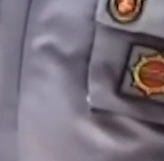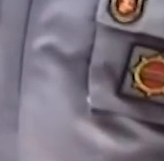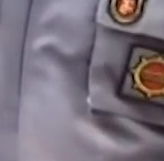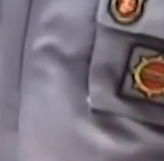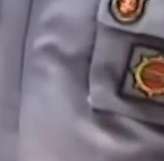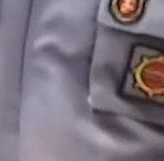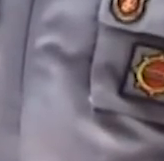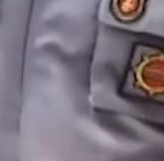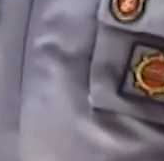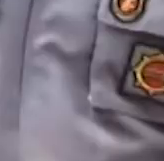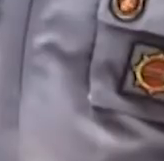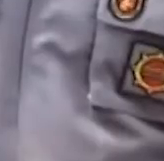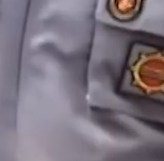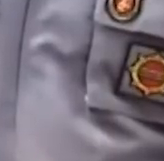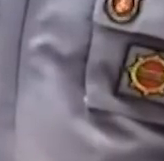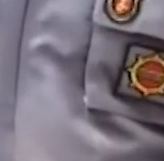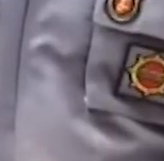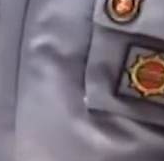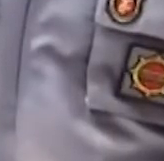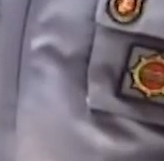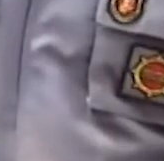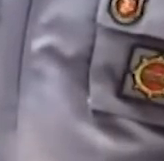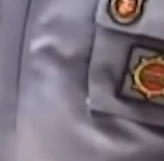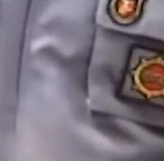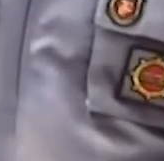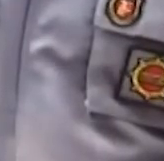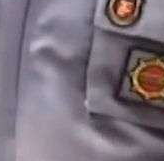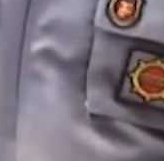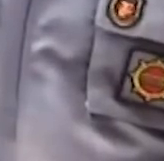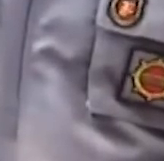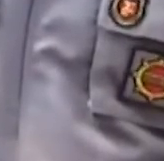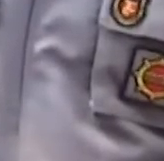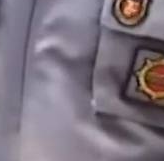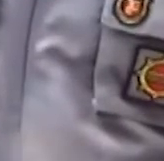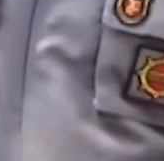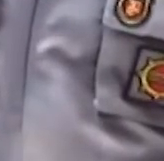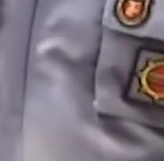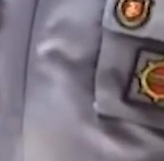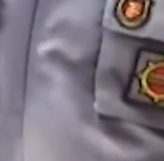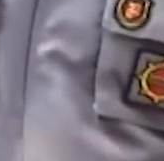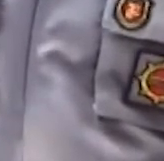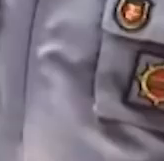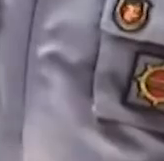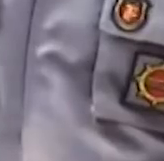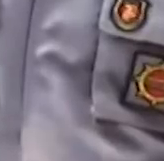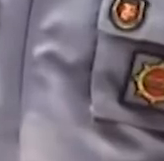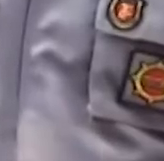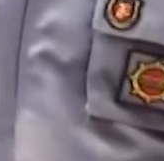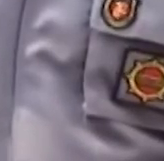ada gejala Jason hai Pata itu pake diperiksakan ternyata positif